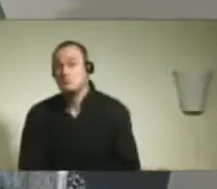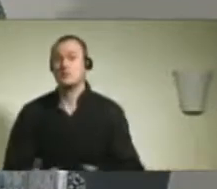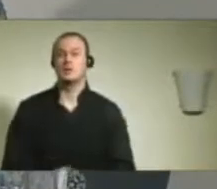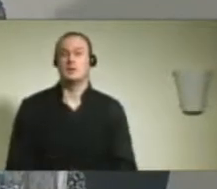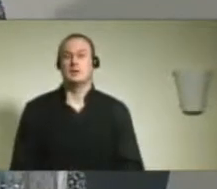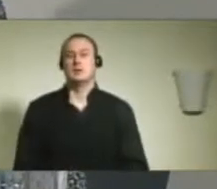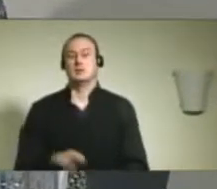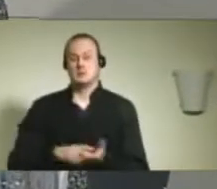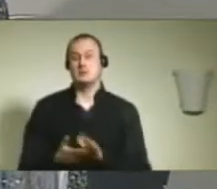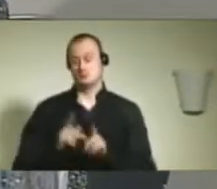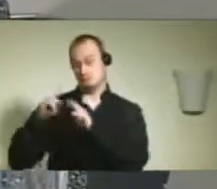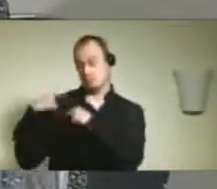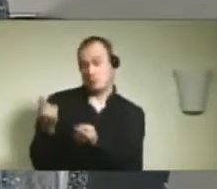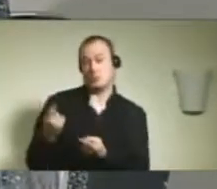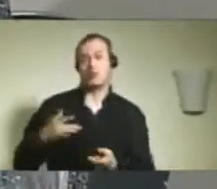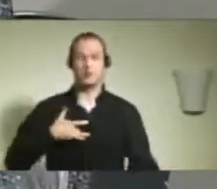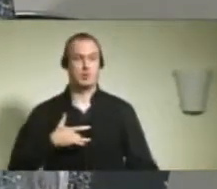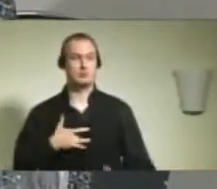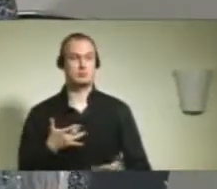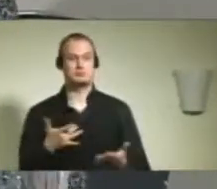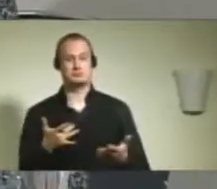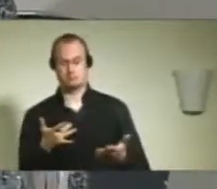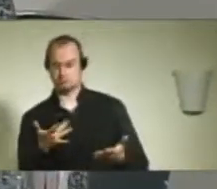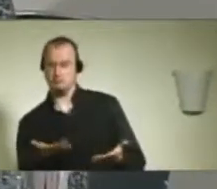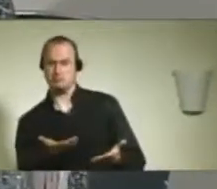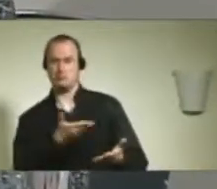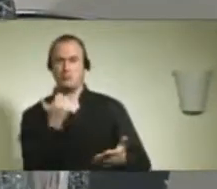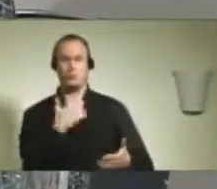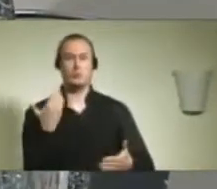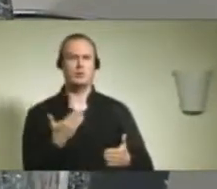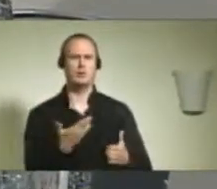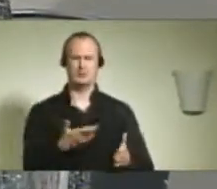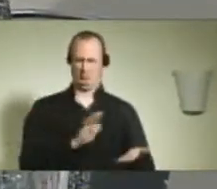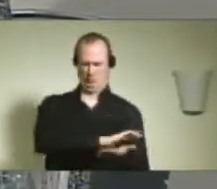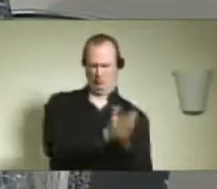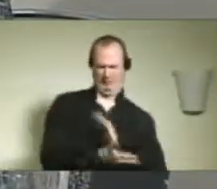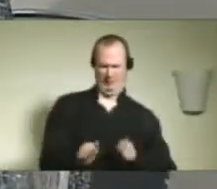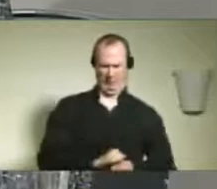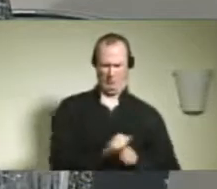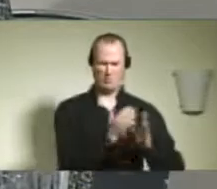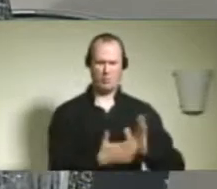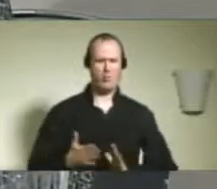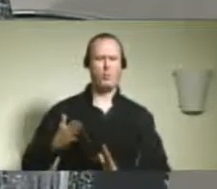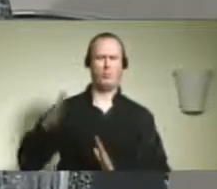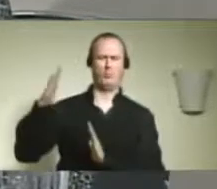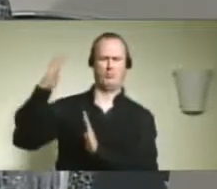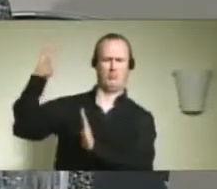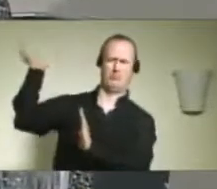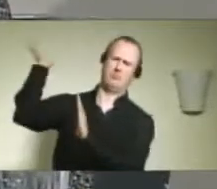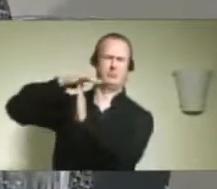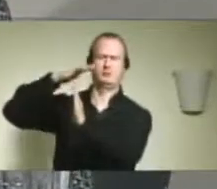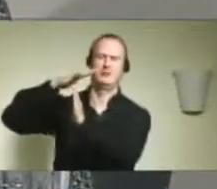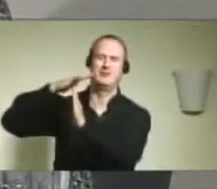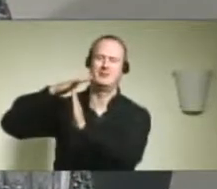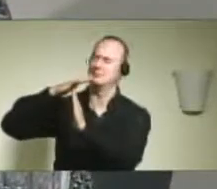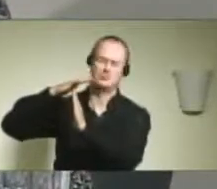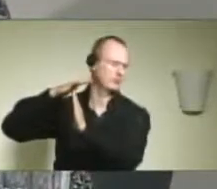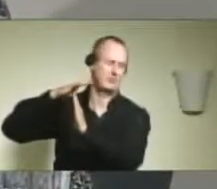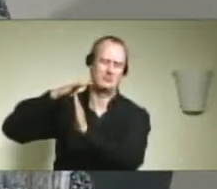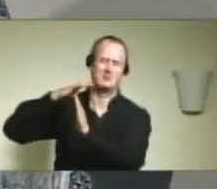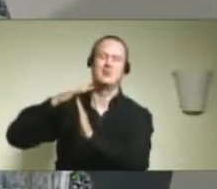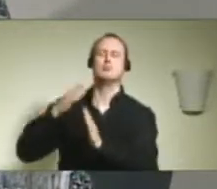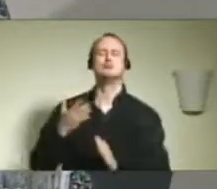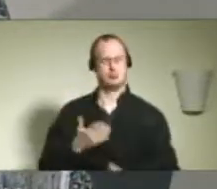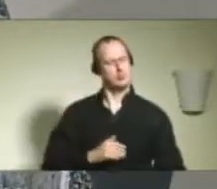donc, les gens sont quand même mieux formés. Bon, c'est pas encore le top, mais au niveau de la formation, on obtient un peu